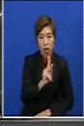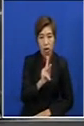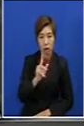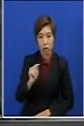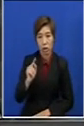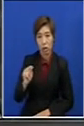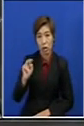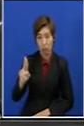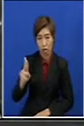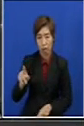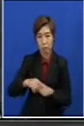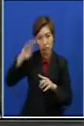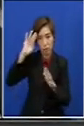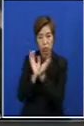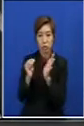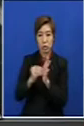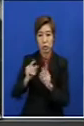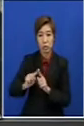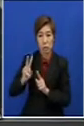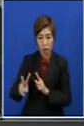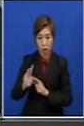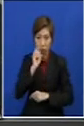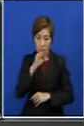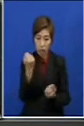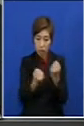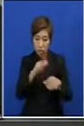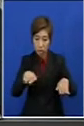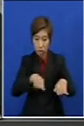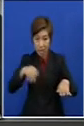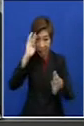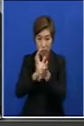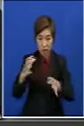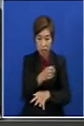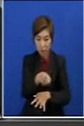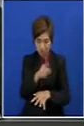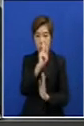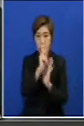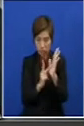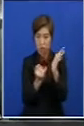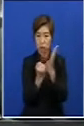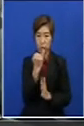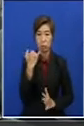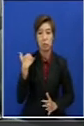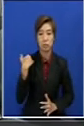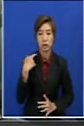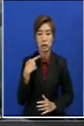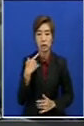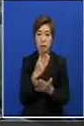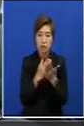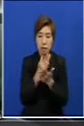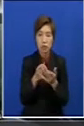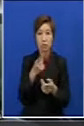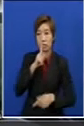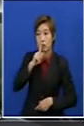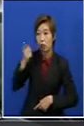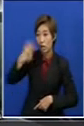องบังคับการตำรวจนครบาล2ที่บอกว่ารถบางส่วนตำรวจยึดมานั้นเป็นรถถูกต้องตามกฎหมายเมื่อฟ้องร้องขึ้นมาศาล